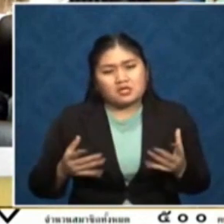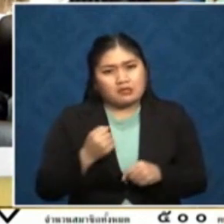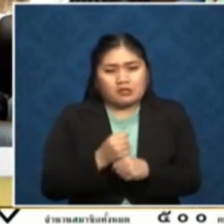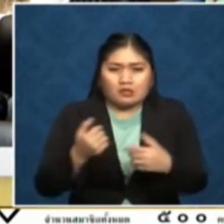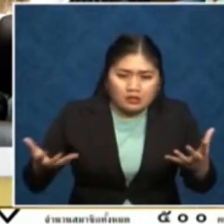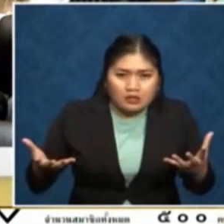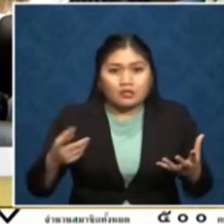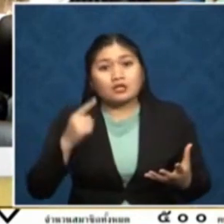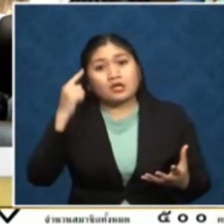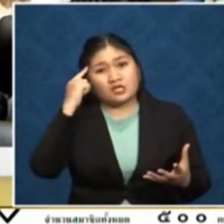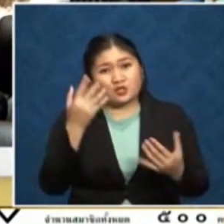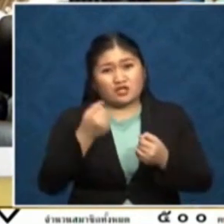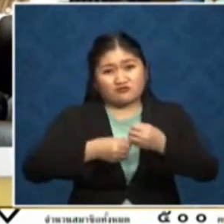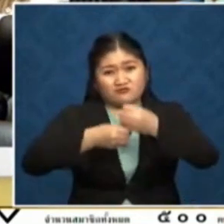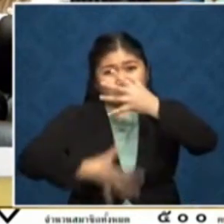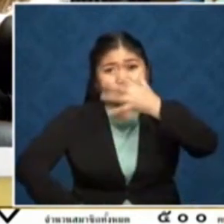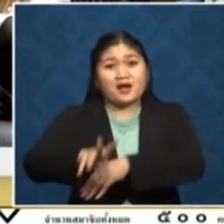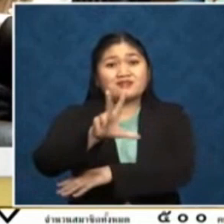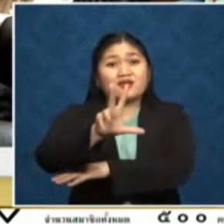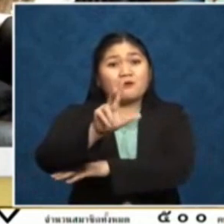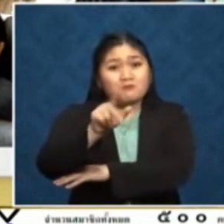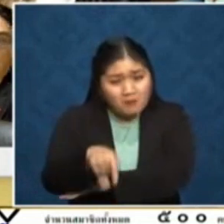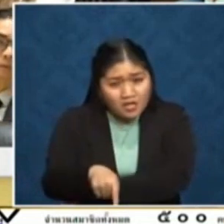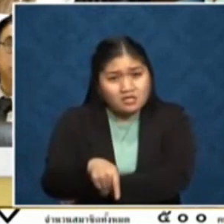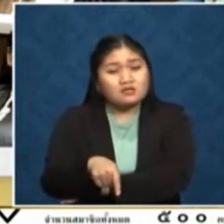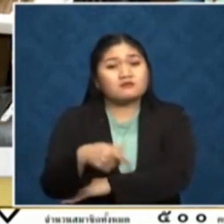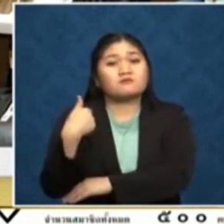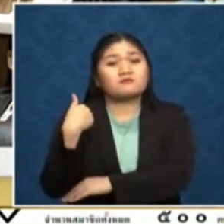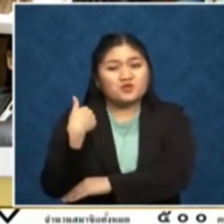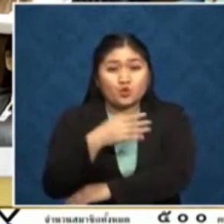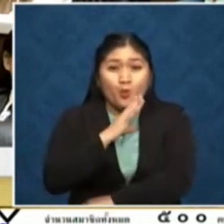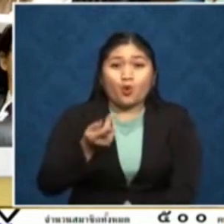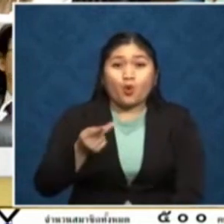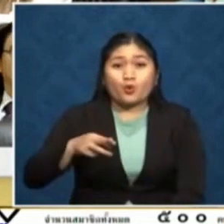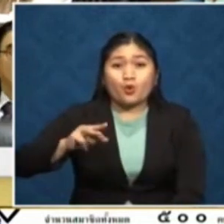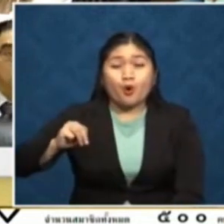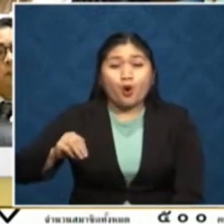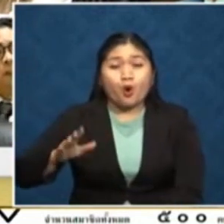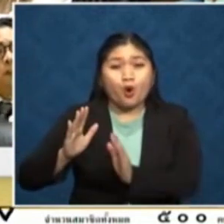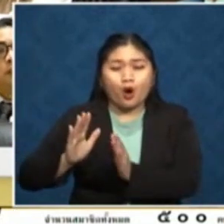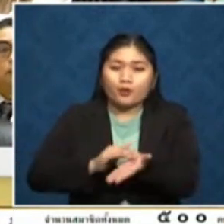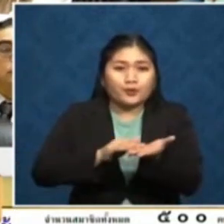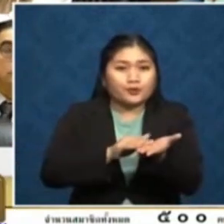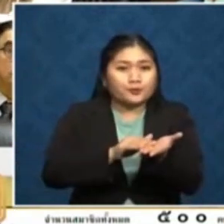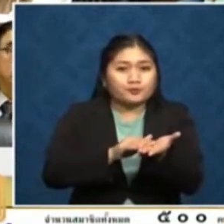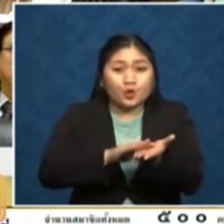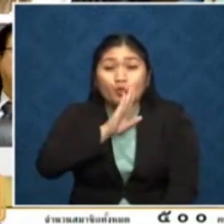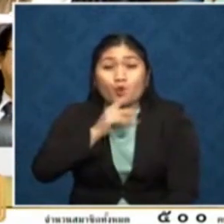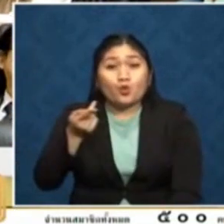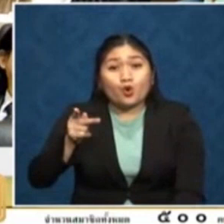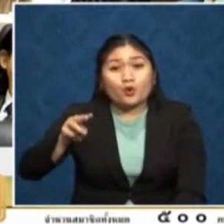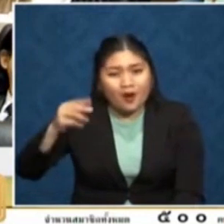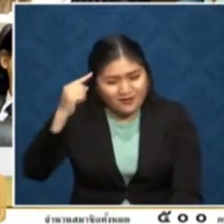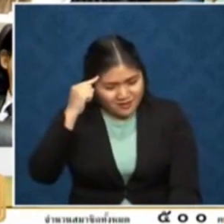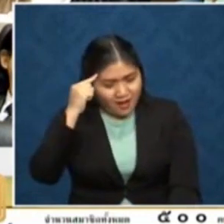ลว่าประชาชนที่เขามีความเห็นในอีกส่วนหนึ่งเนี่ยจะไม่ได้รับสิทธิ์ในการที่เขารวบรวมรายชื่ออยู่ซึ่งตอนนี้มีแค่